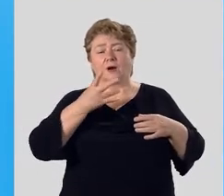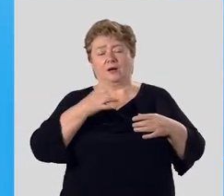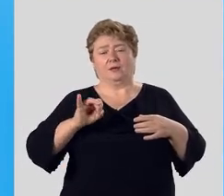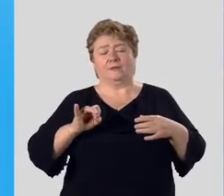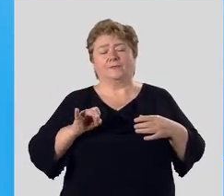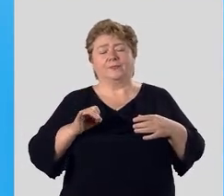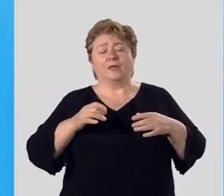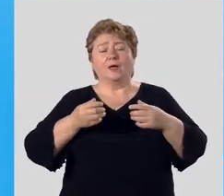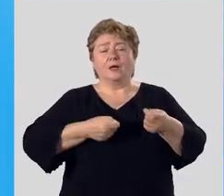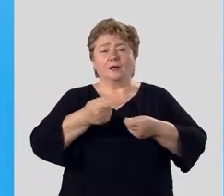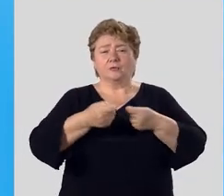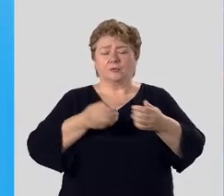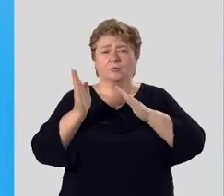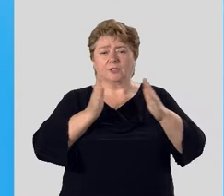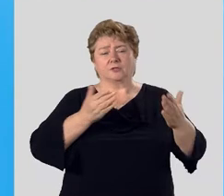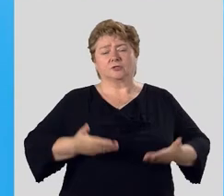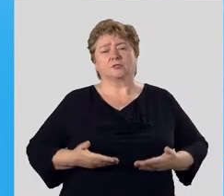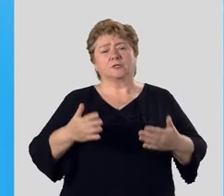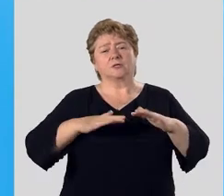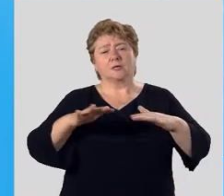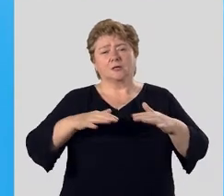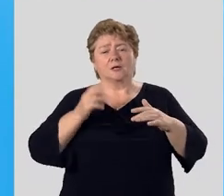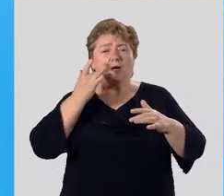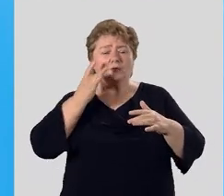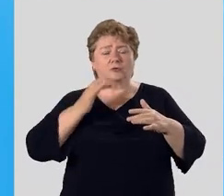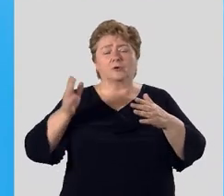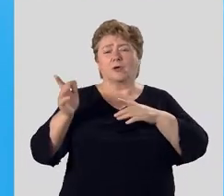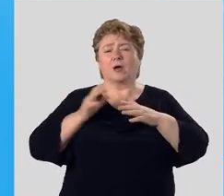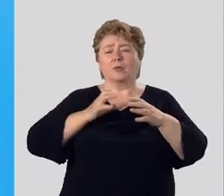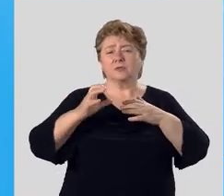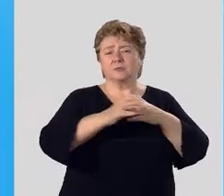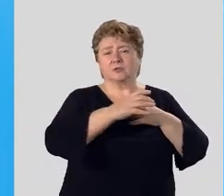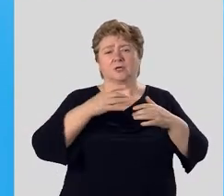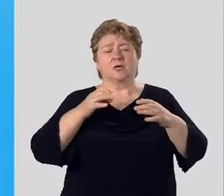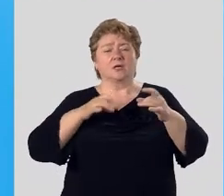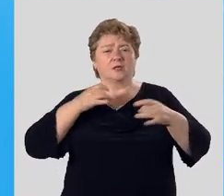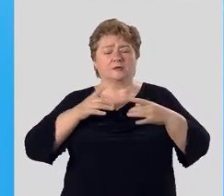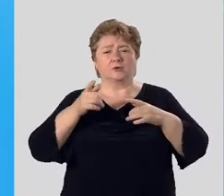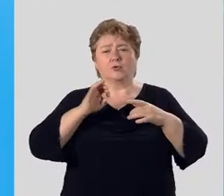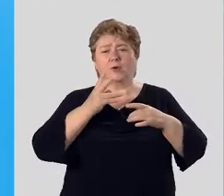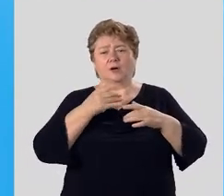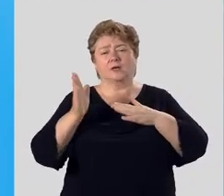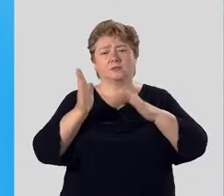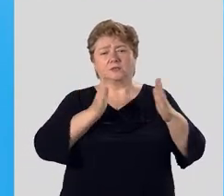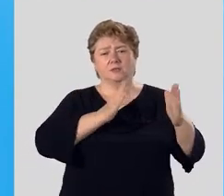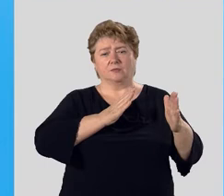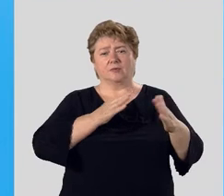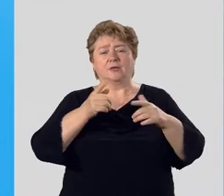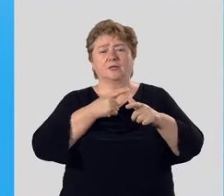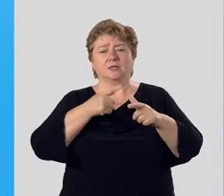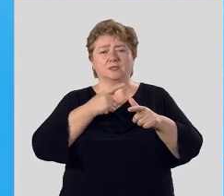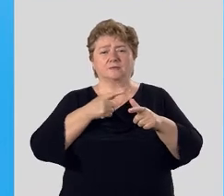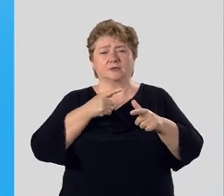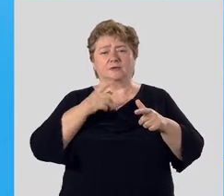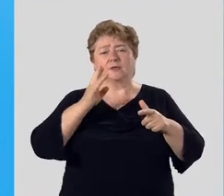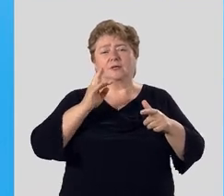гуморальной. Регуляция процессов жизнедеятельности, которая обеспечивается нервной и гуморальной системами,